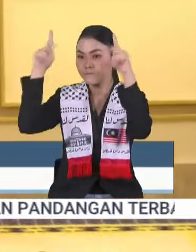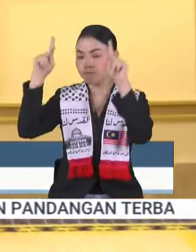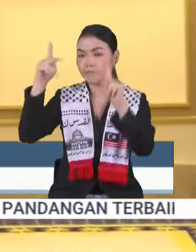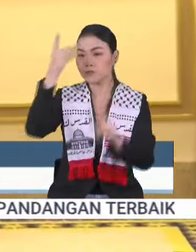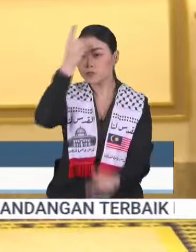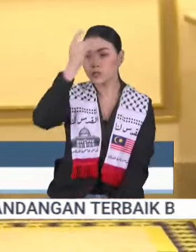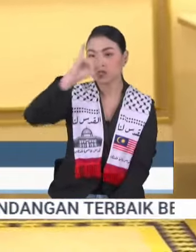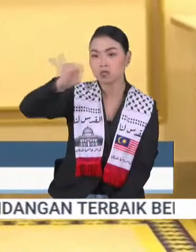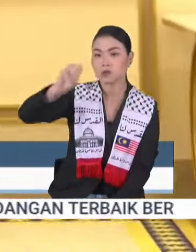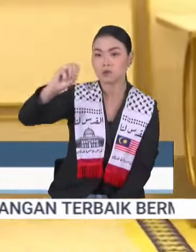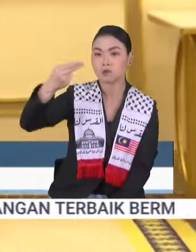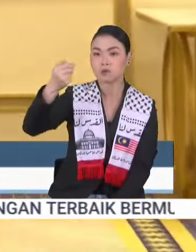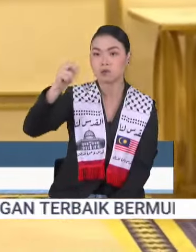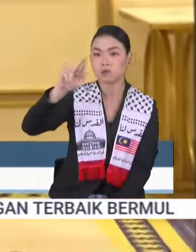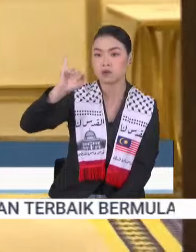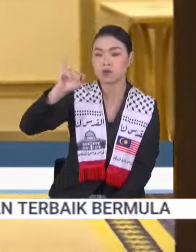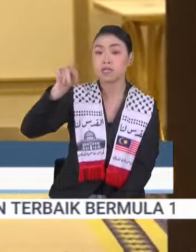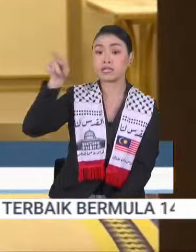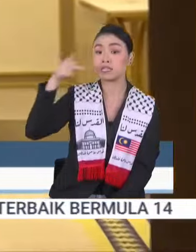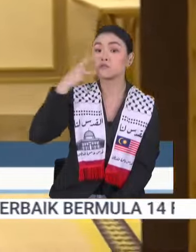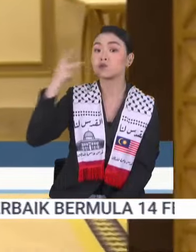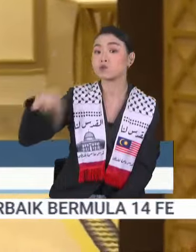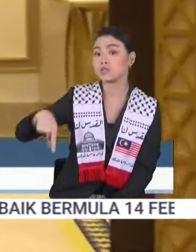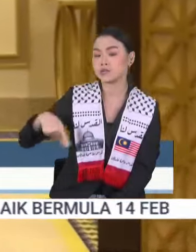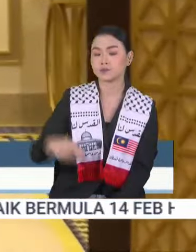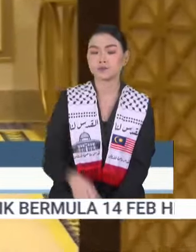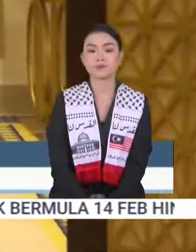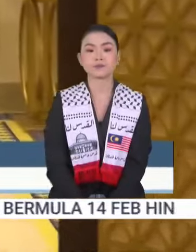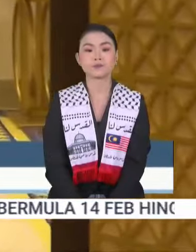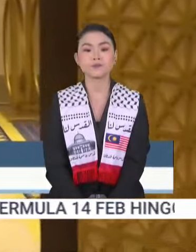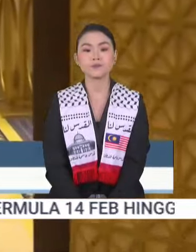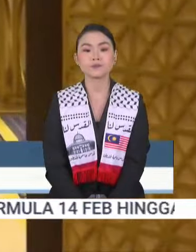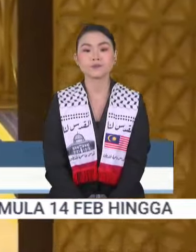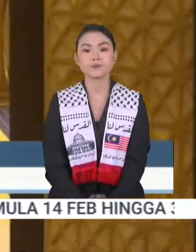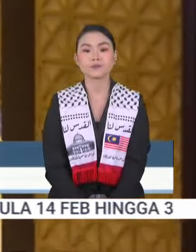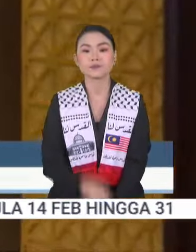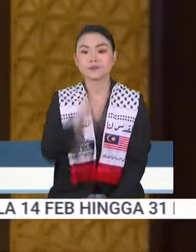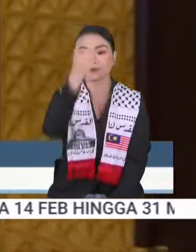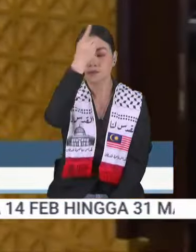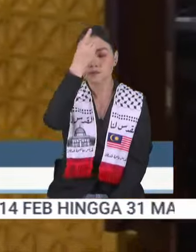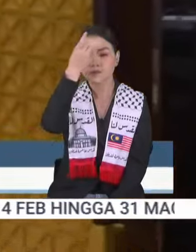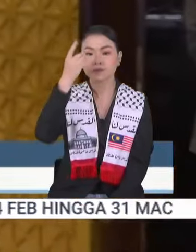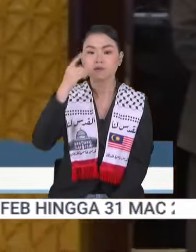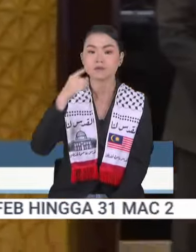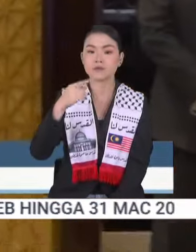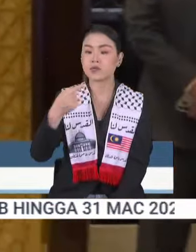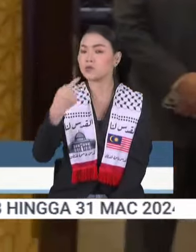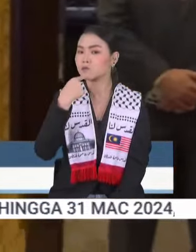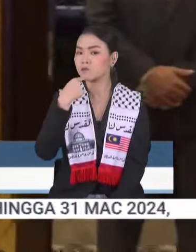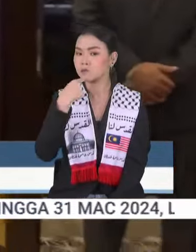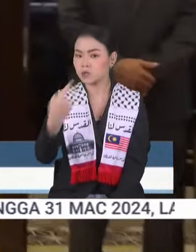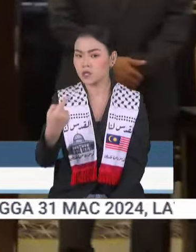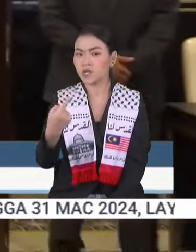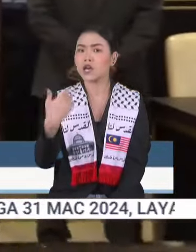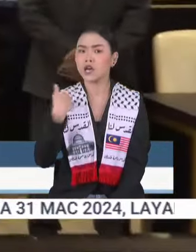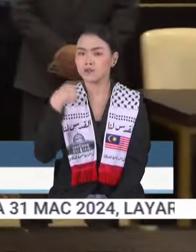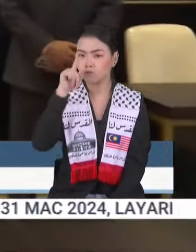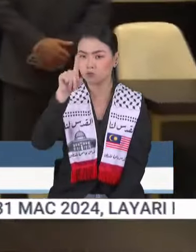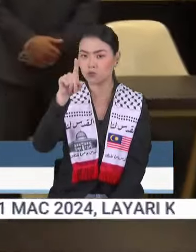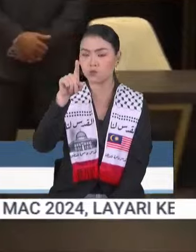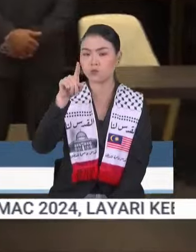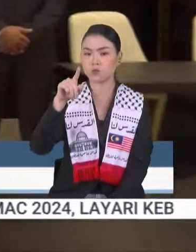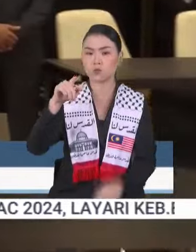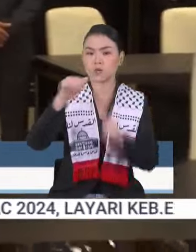Johari Tun openg di Kuching hari ini Dalam kunjungan hormat itu Datuk Dr joanda turut mendedahkan terdapat satu pihak